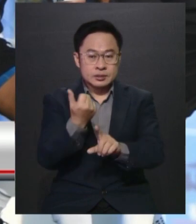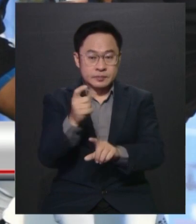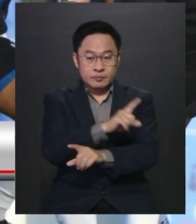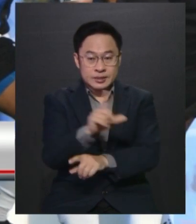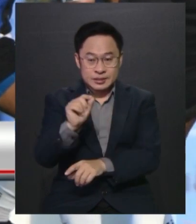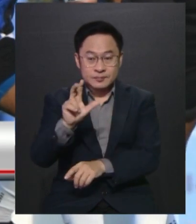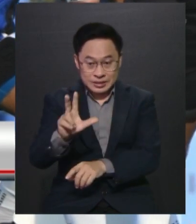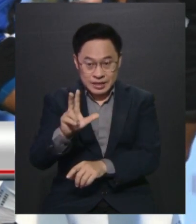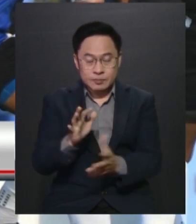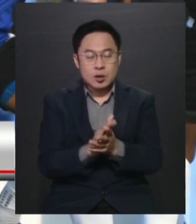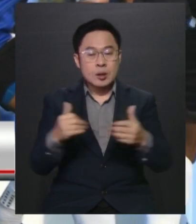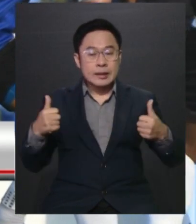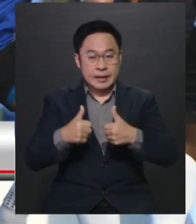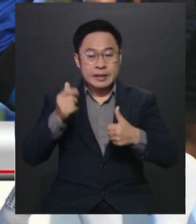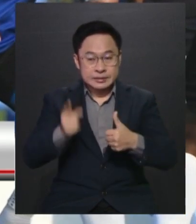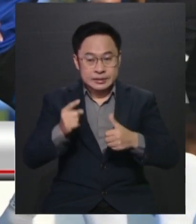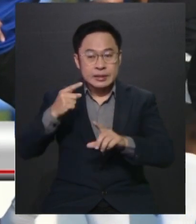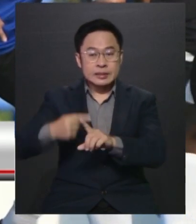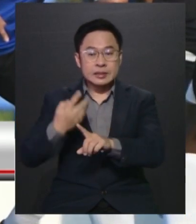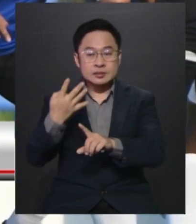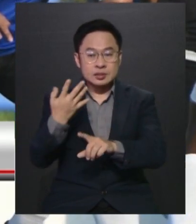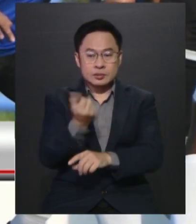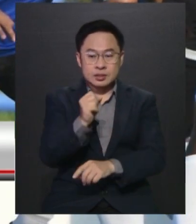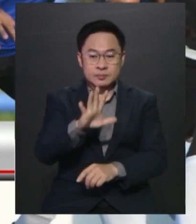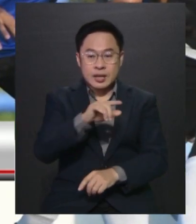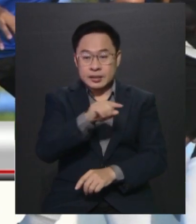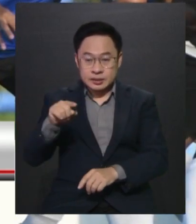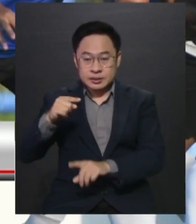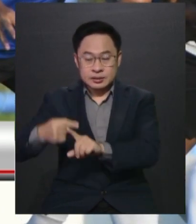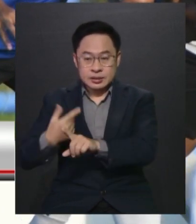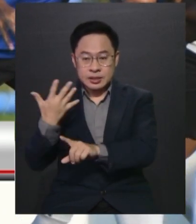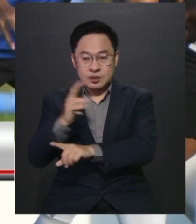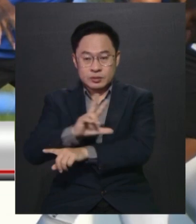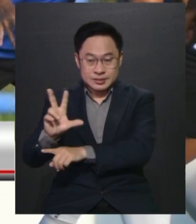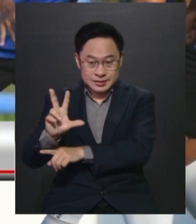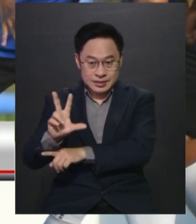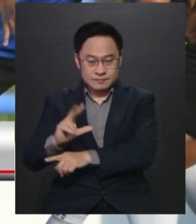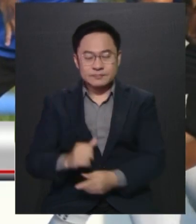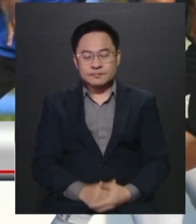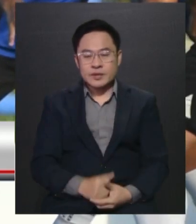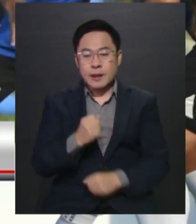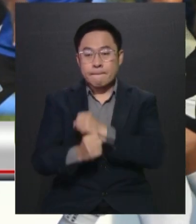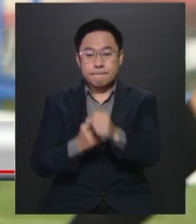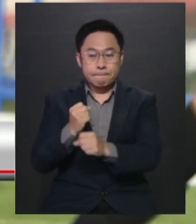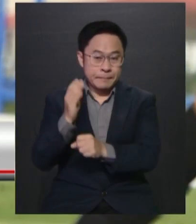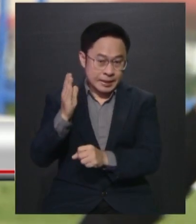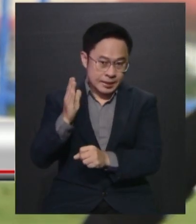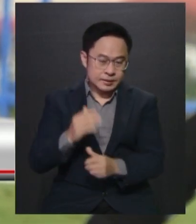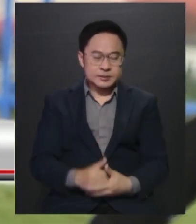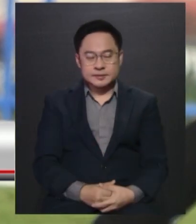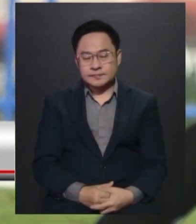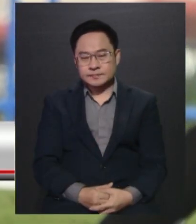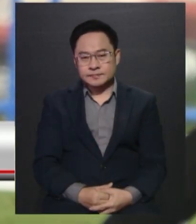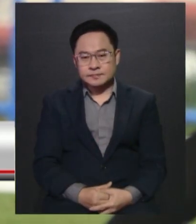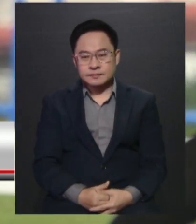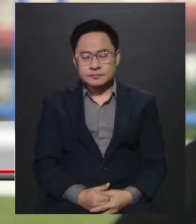ข่งขันในวันที่15เมษายนถึงวันที่3พฤษภาคมในปีหน้านั่นเองค่ะ ก็เดี๋ยวรอเชียร์นะครับเพราะว่